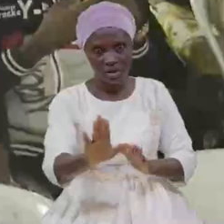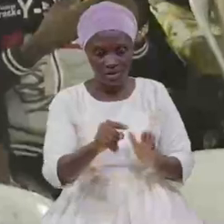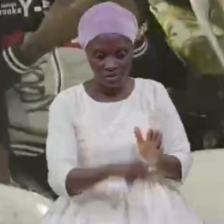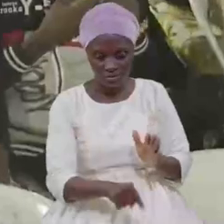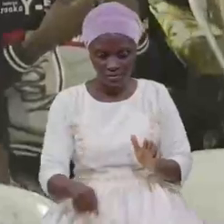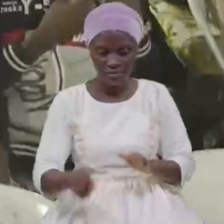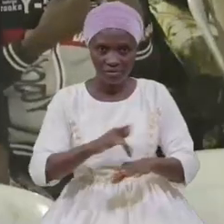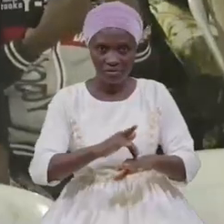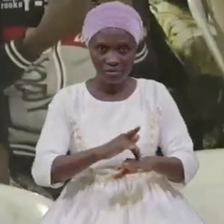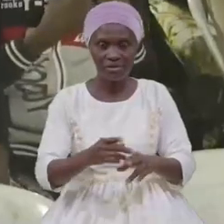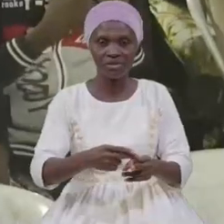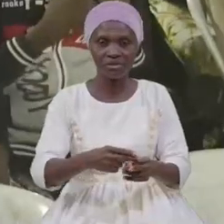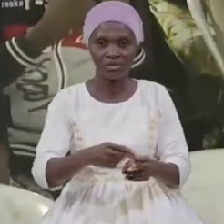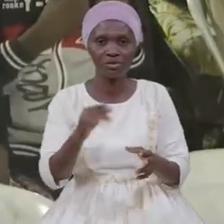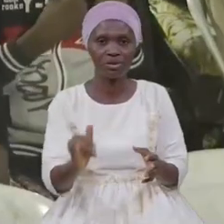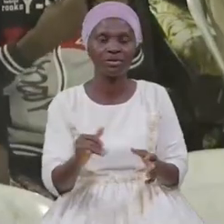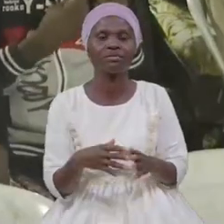bientôt.